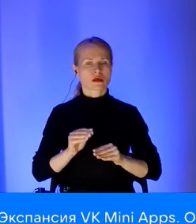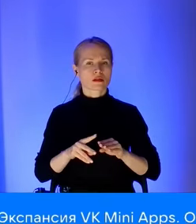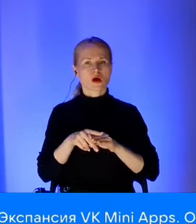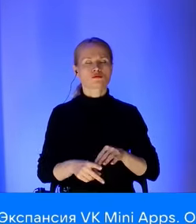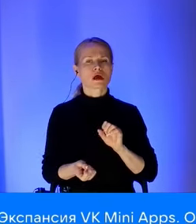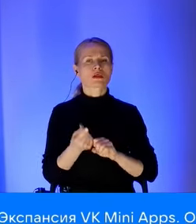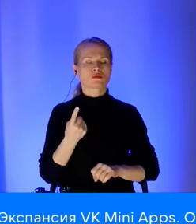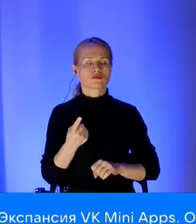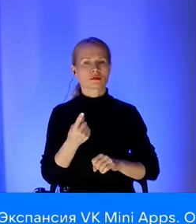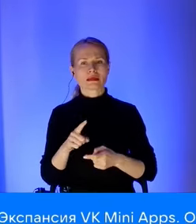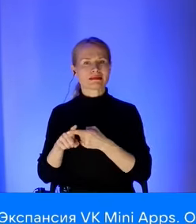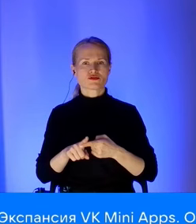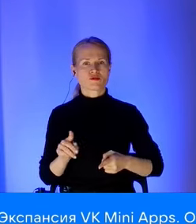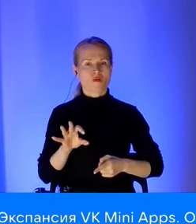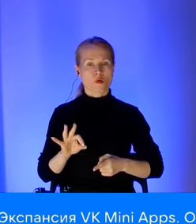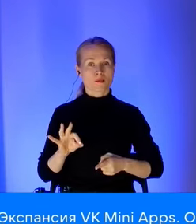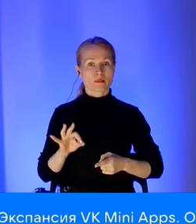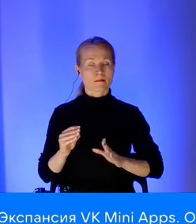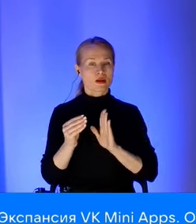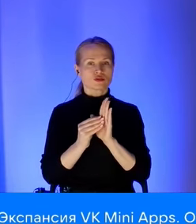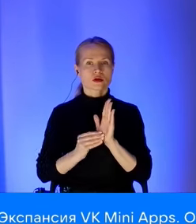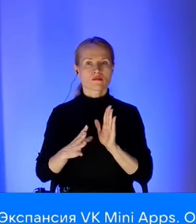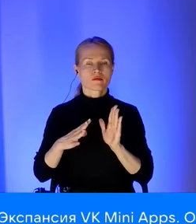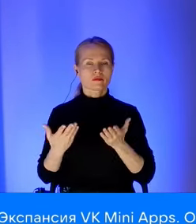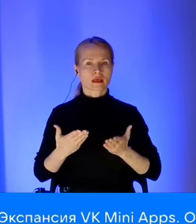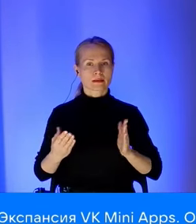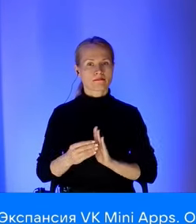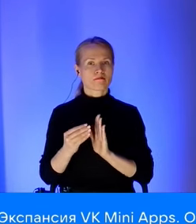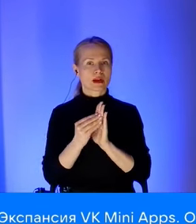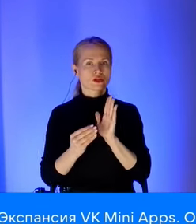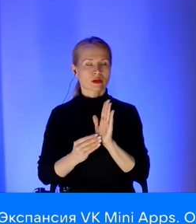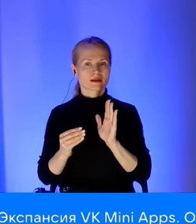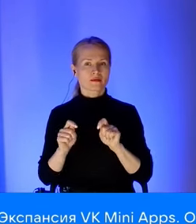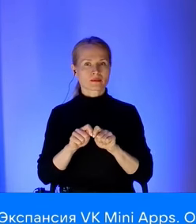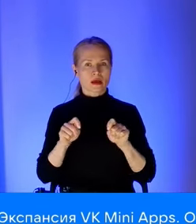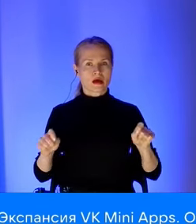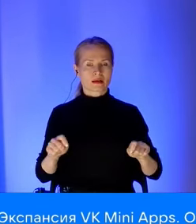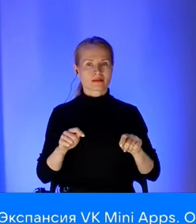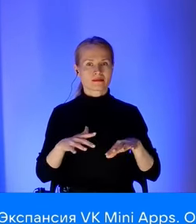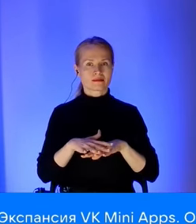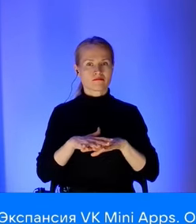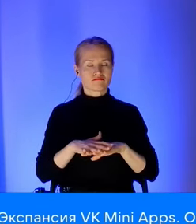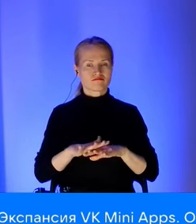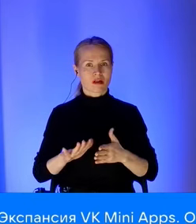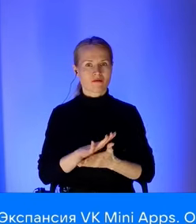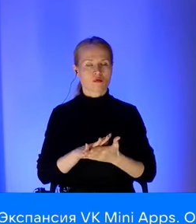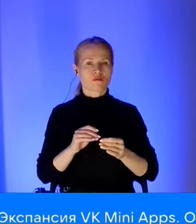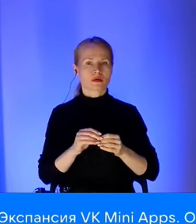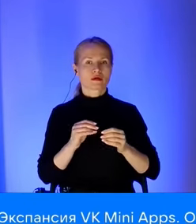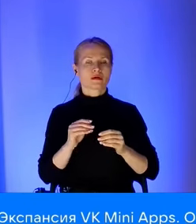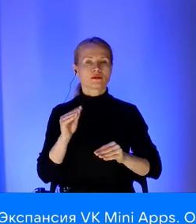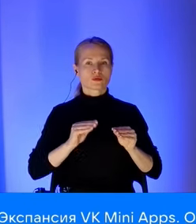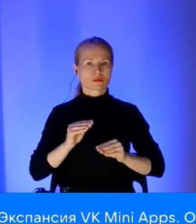нагрузку? Какие вообще приложения бывают? Ну, это в первую очередь приложения открытой платформы, созданные